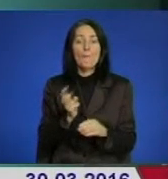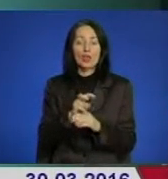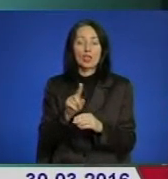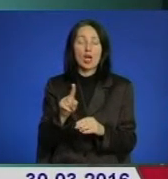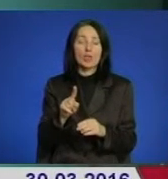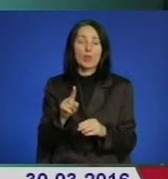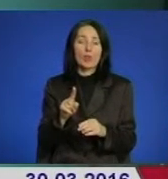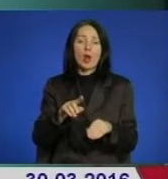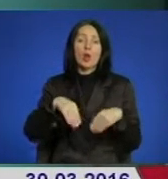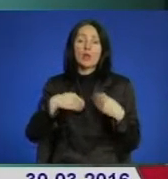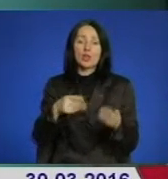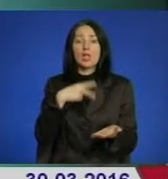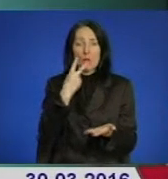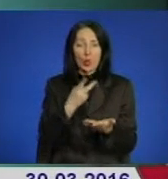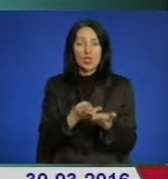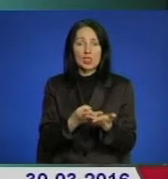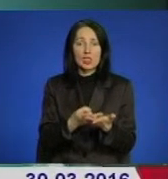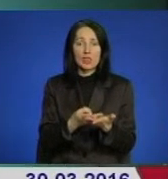щоб передати показники